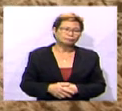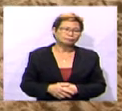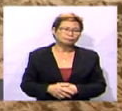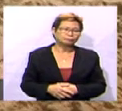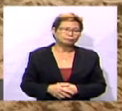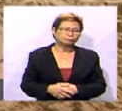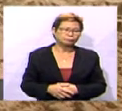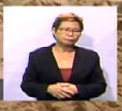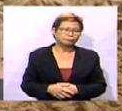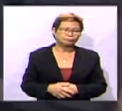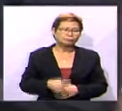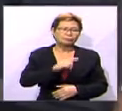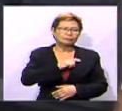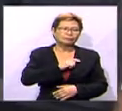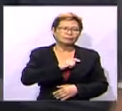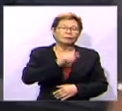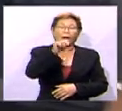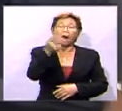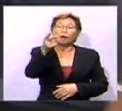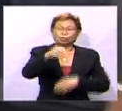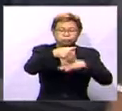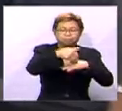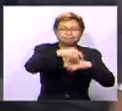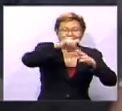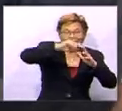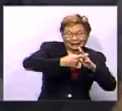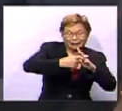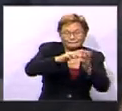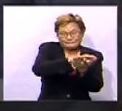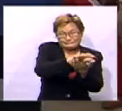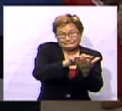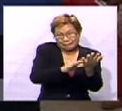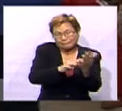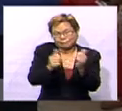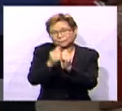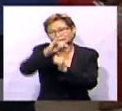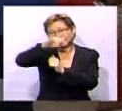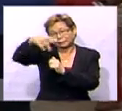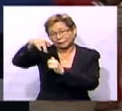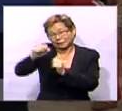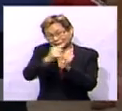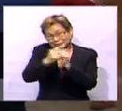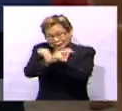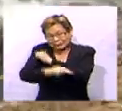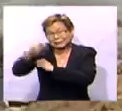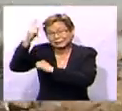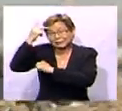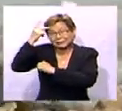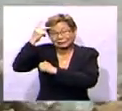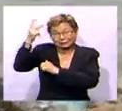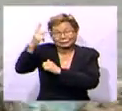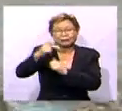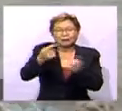Adun Kuala Besut Tengku Zaihan Cik Kuab Rahman menggerakkan pelan tindakan segera bersama Jabatan Pengairan dan Saliran JPS Negeri. Kontraktor